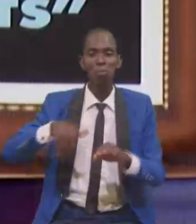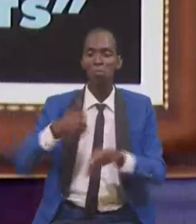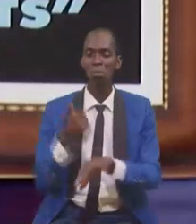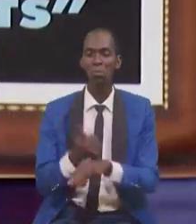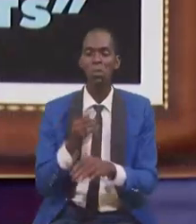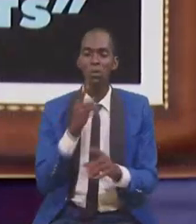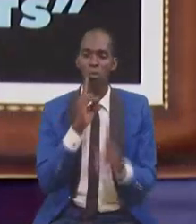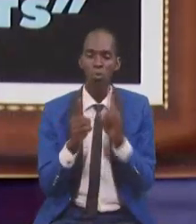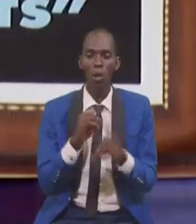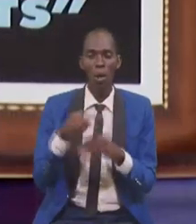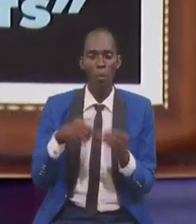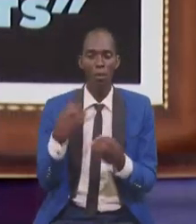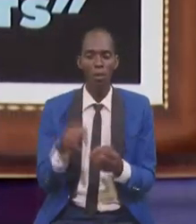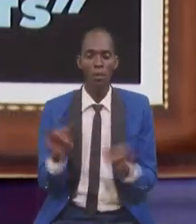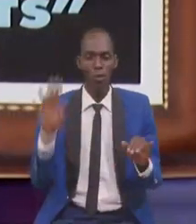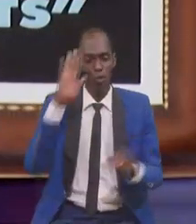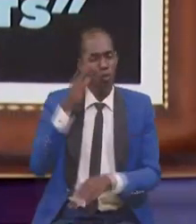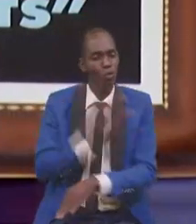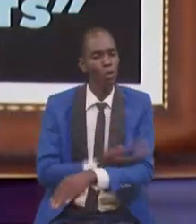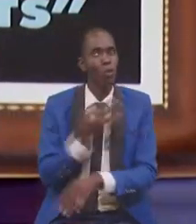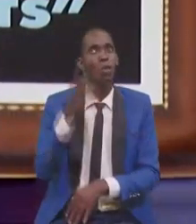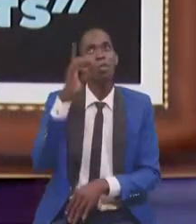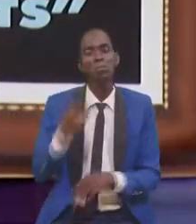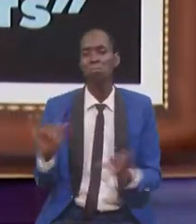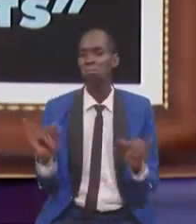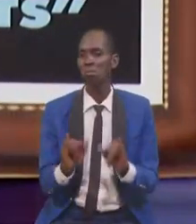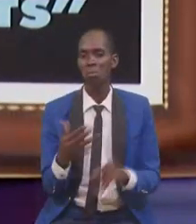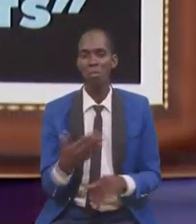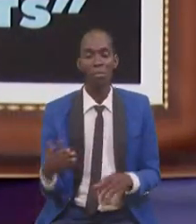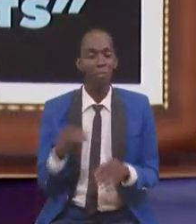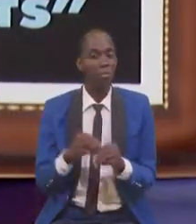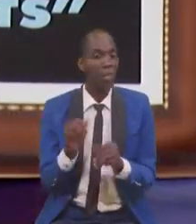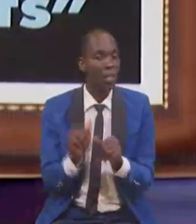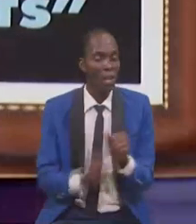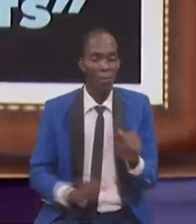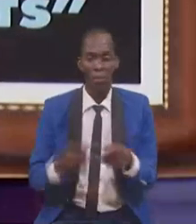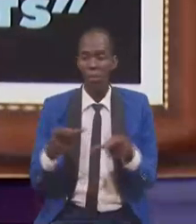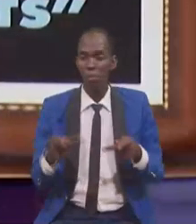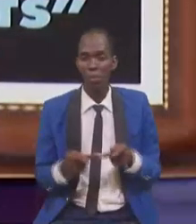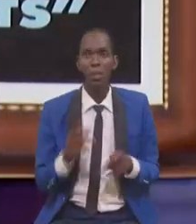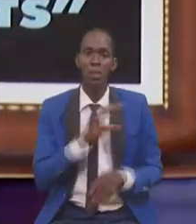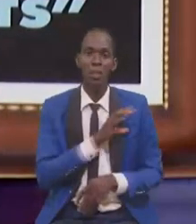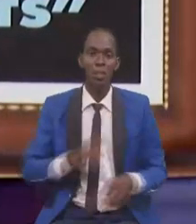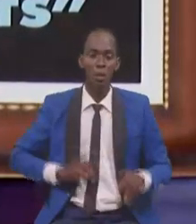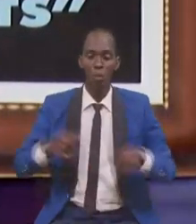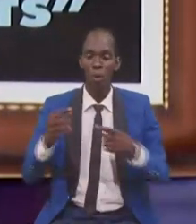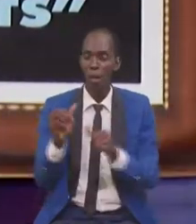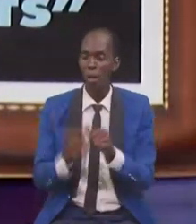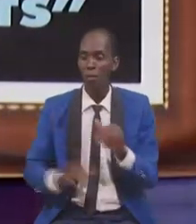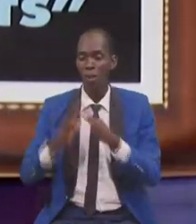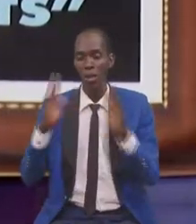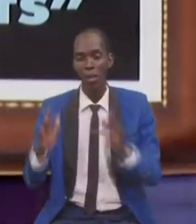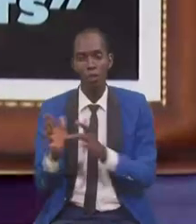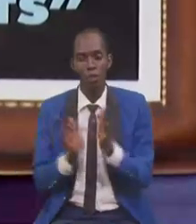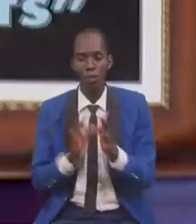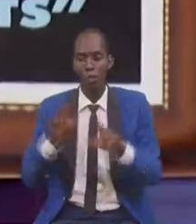au sujet du Fils de Dieu la même chose dans tout ce qu'il a fait, dans tous les lieux où il s'était rendu, toutes les familles